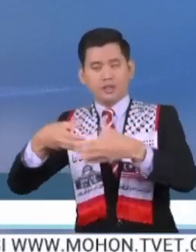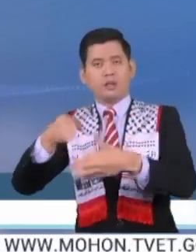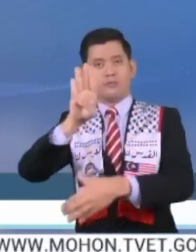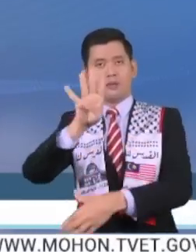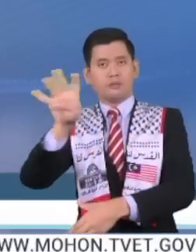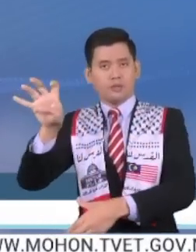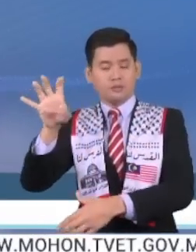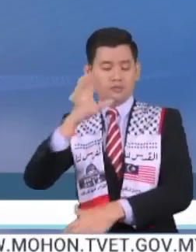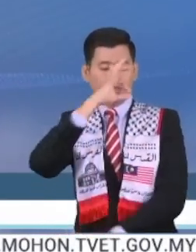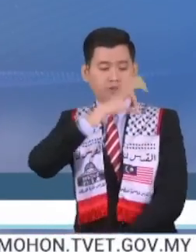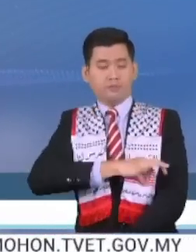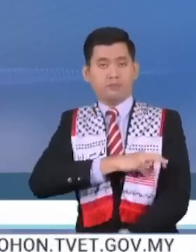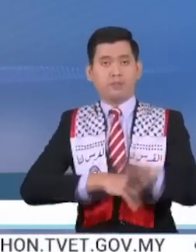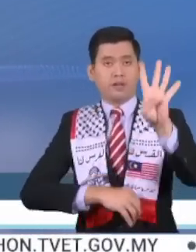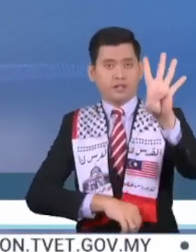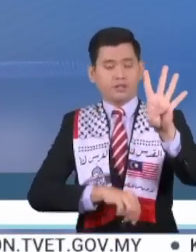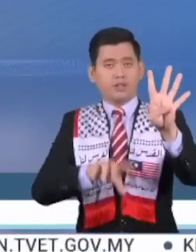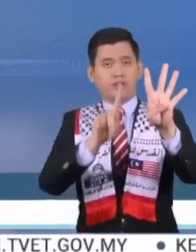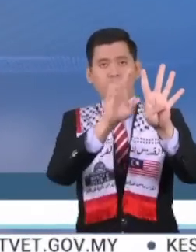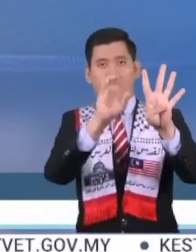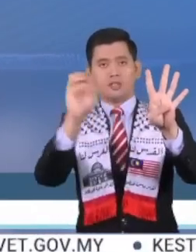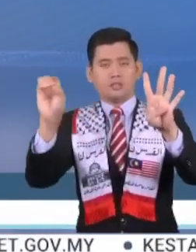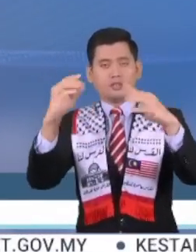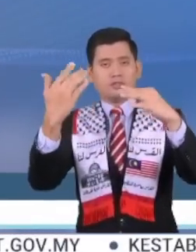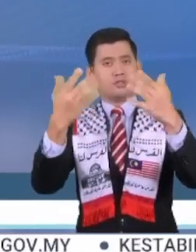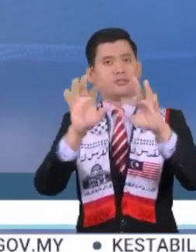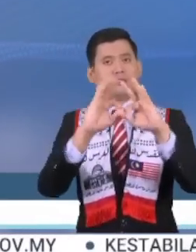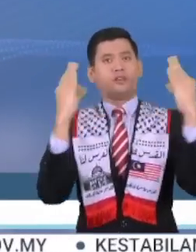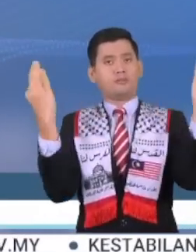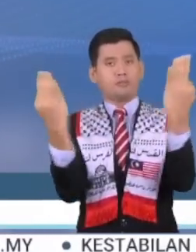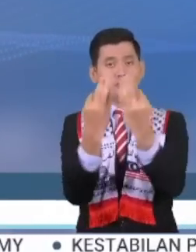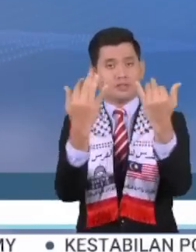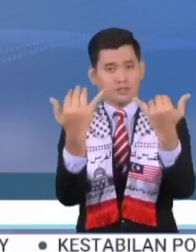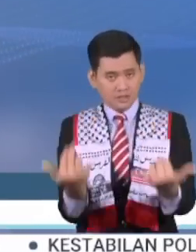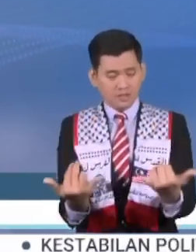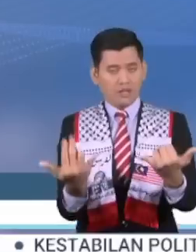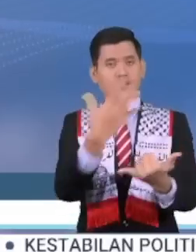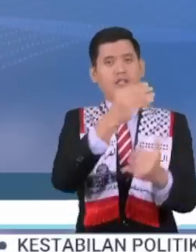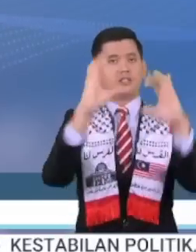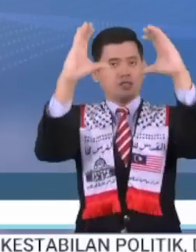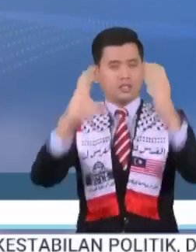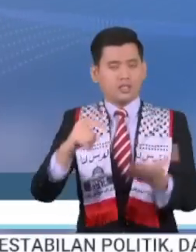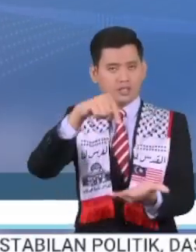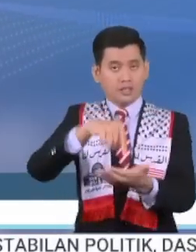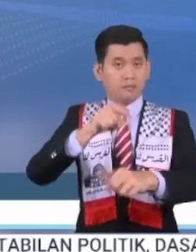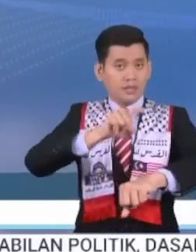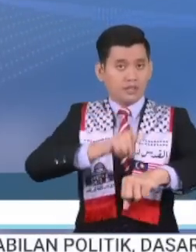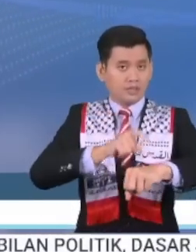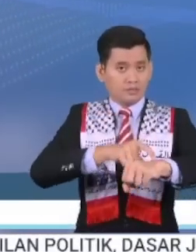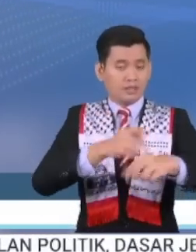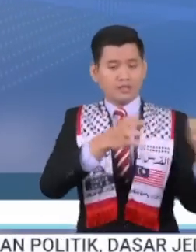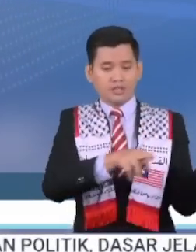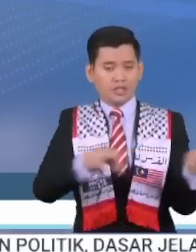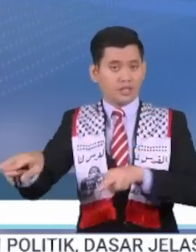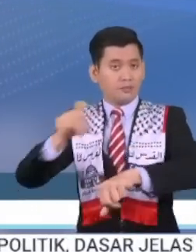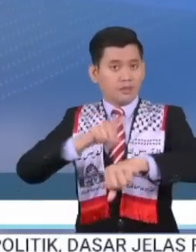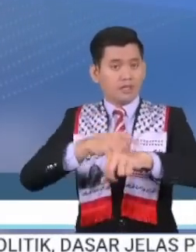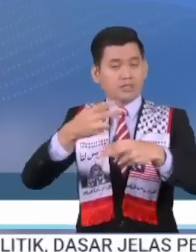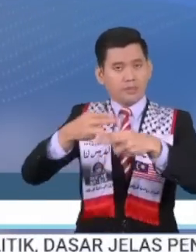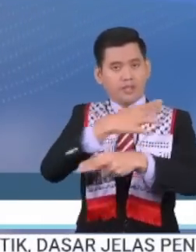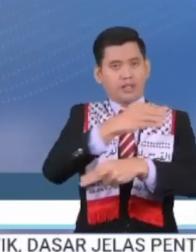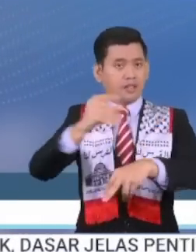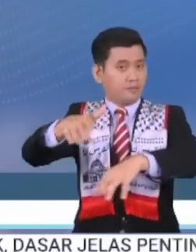manfaat kepada 4,100 isi rumah sehingga kini. Langkah intervensi bersifat jangka pendek dan sederhana yang dilaksanakan itu dalam